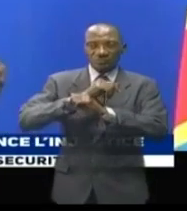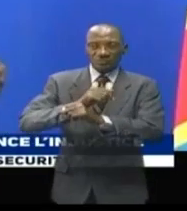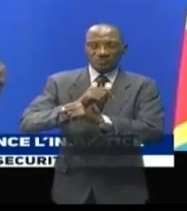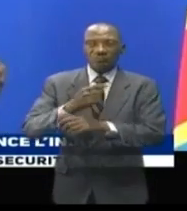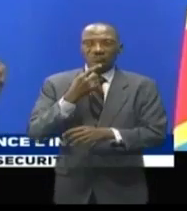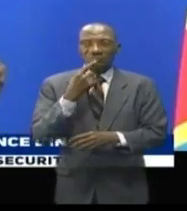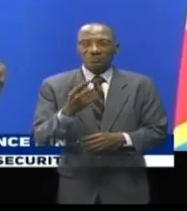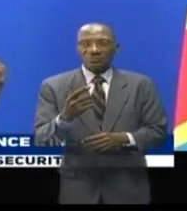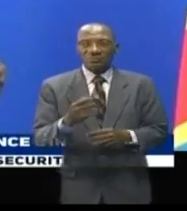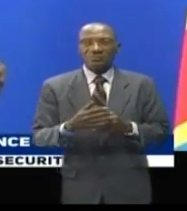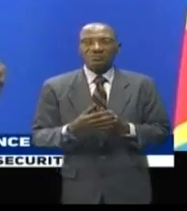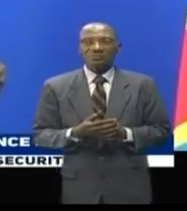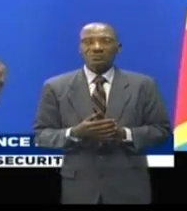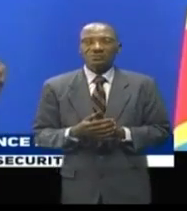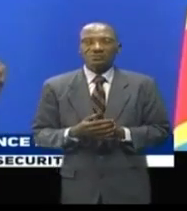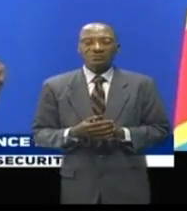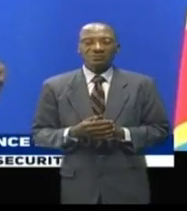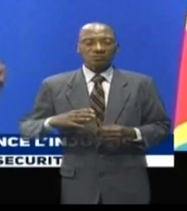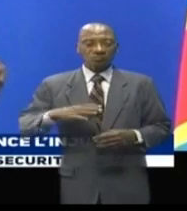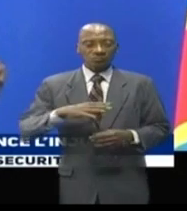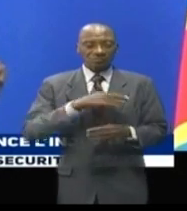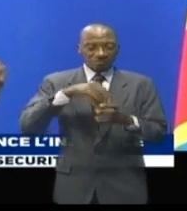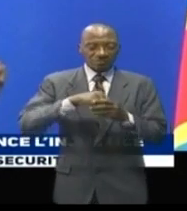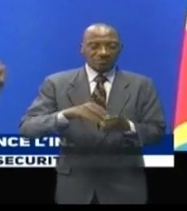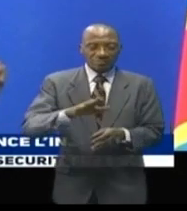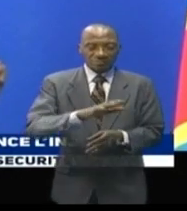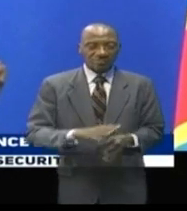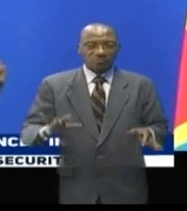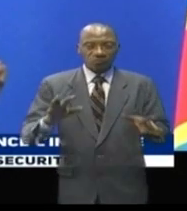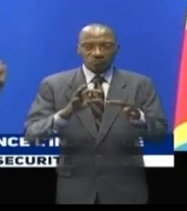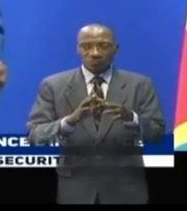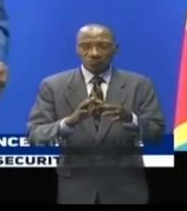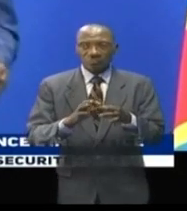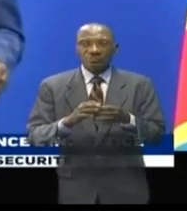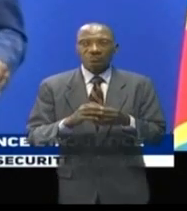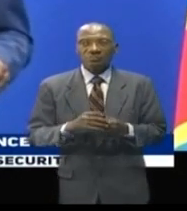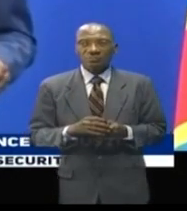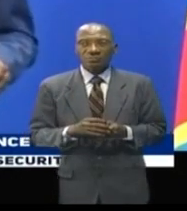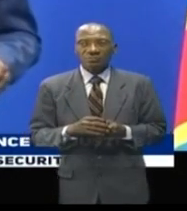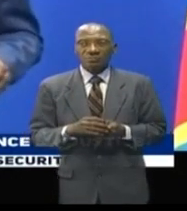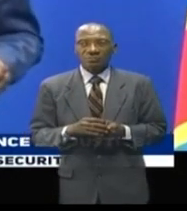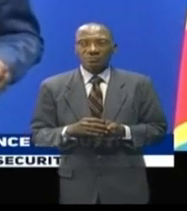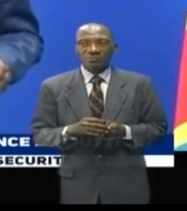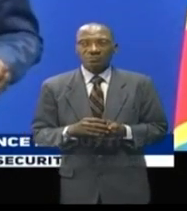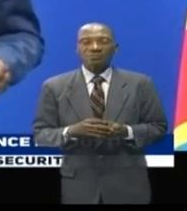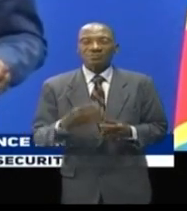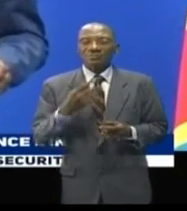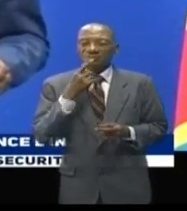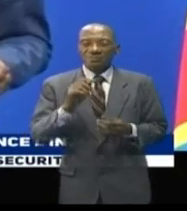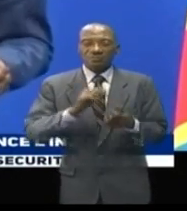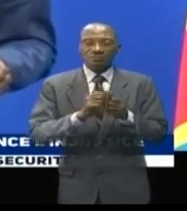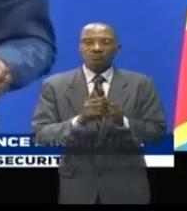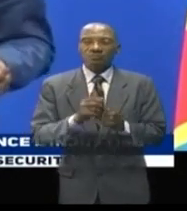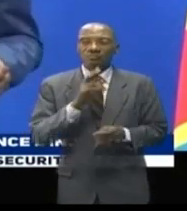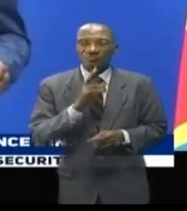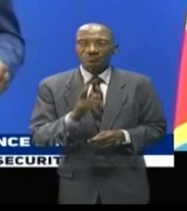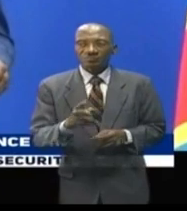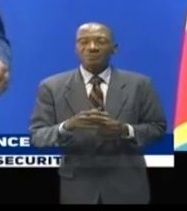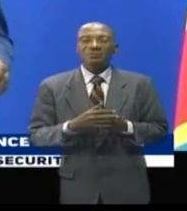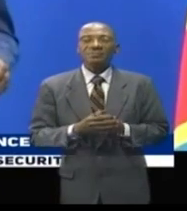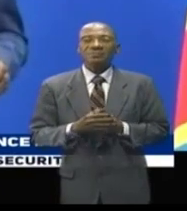au Comité des sanctions qui est ici non seulement c'est une hypothèque réelle ne fiscaux